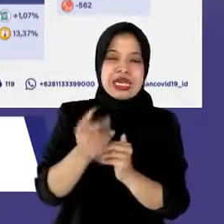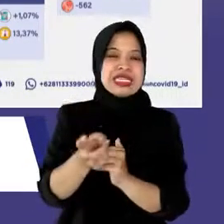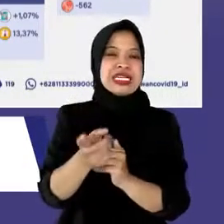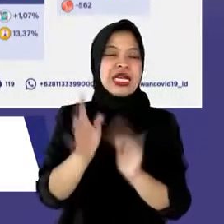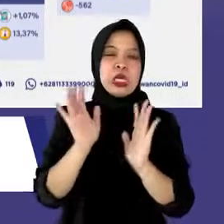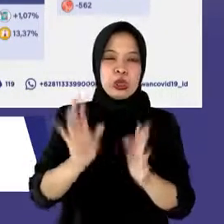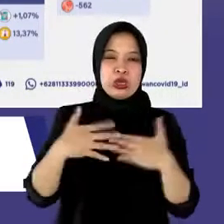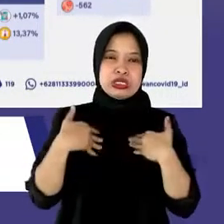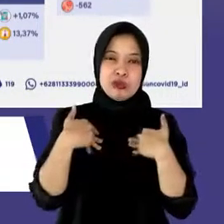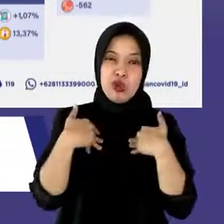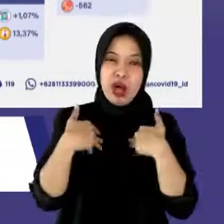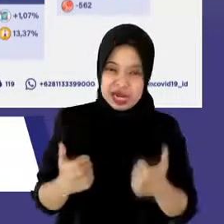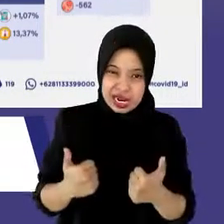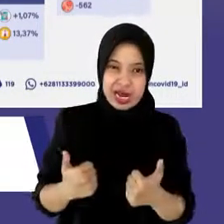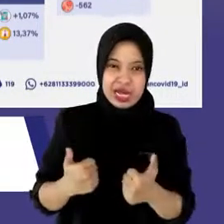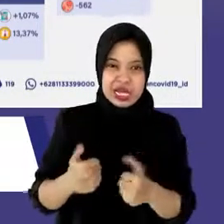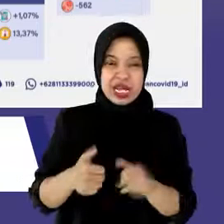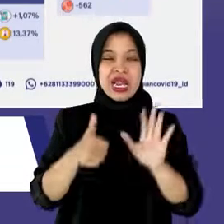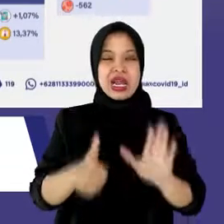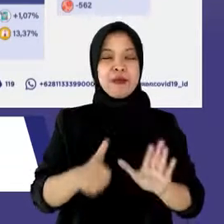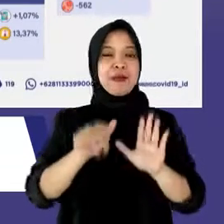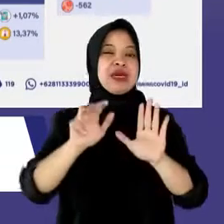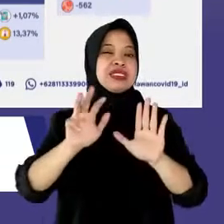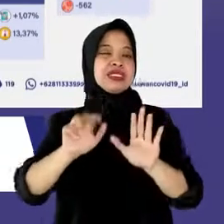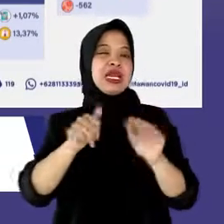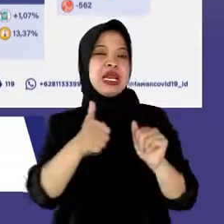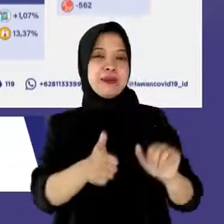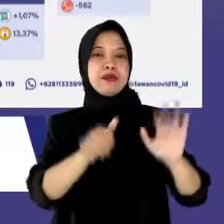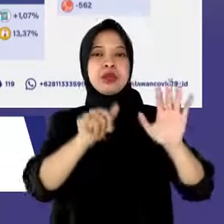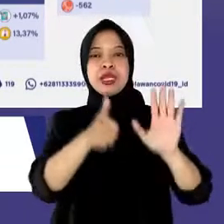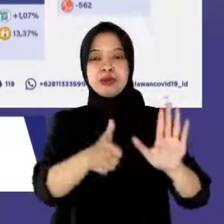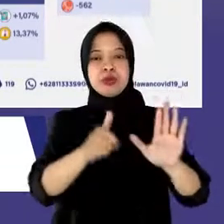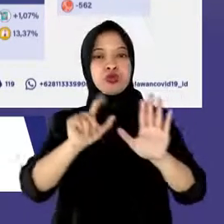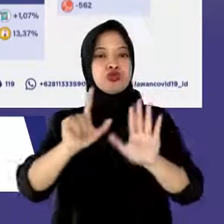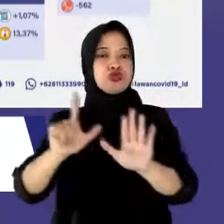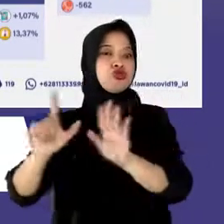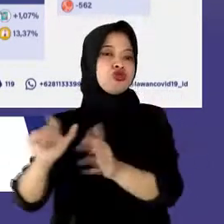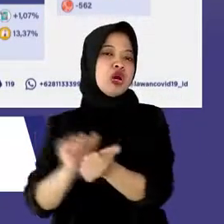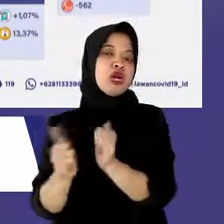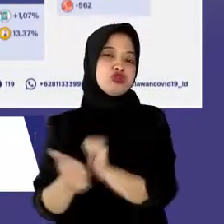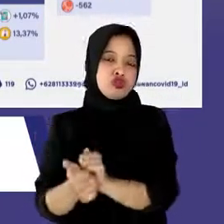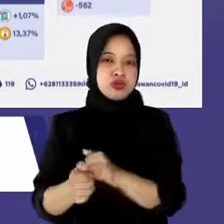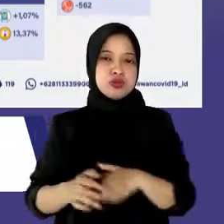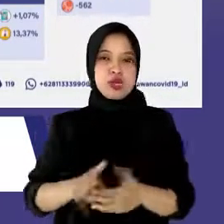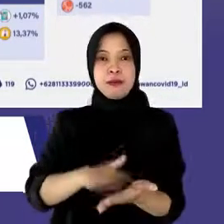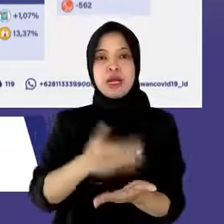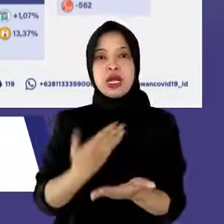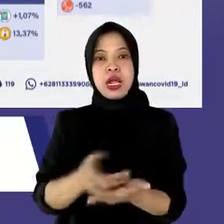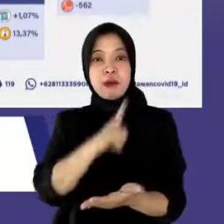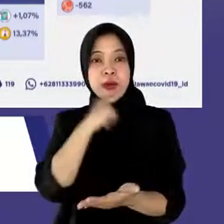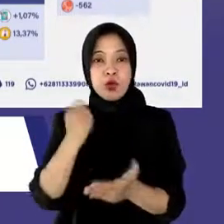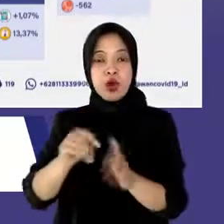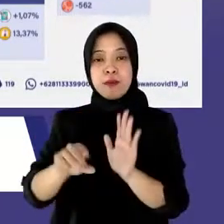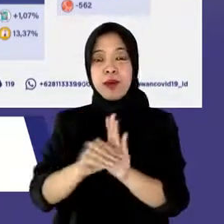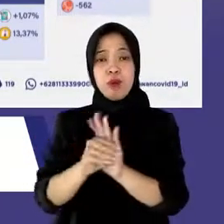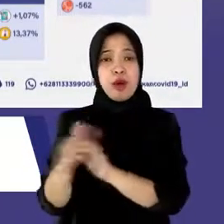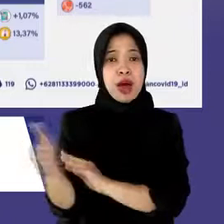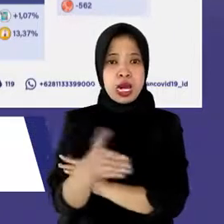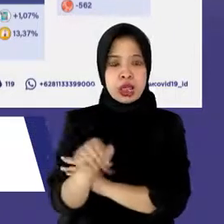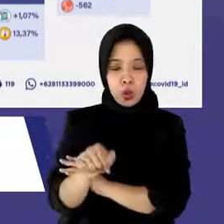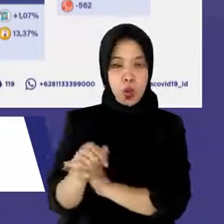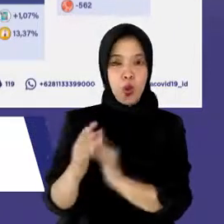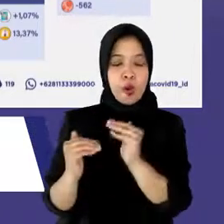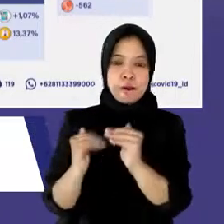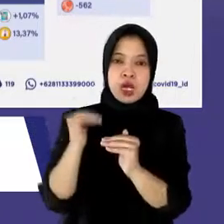positif mingguannya yaitu bertambah 667 kasus angka kematian mingguan di provinsi ini juga